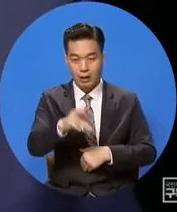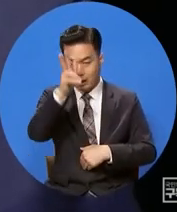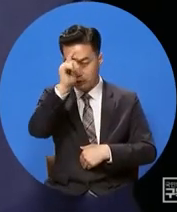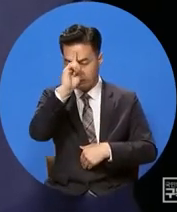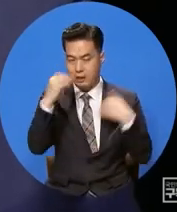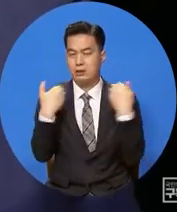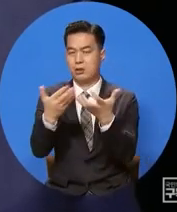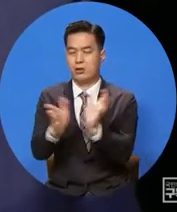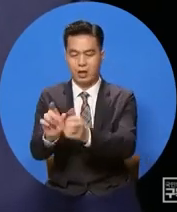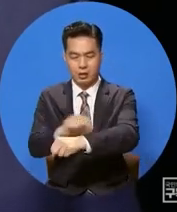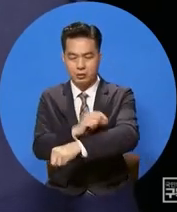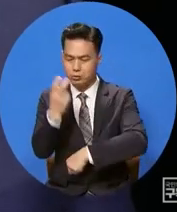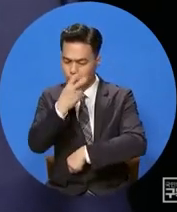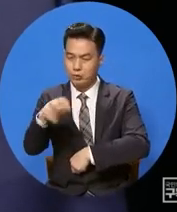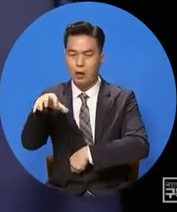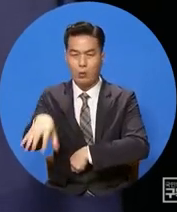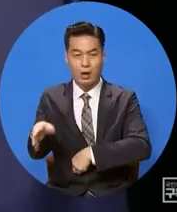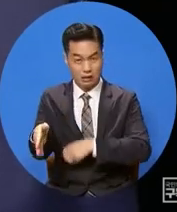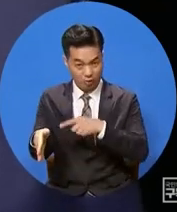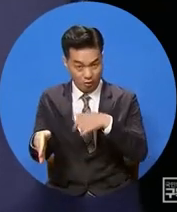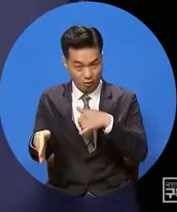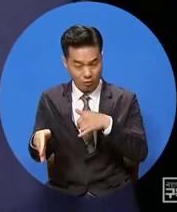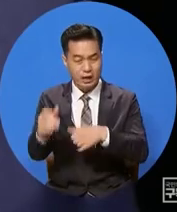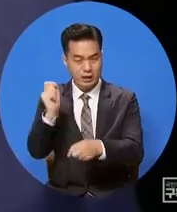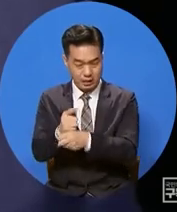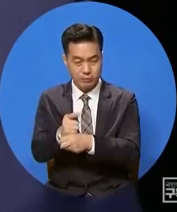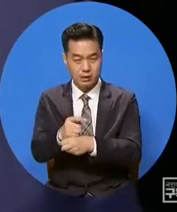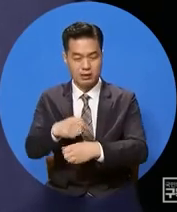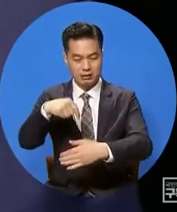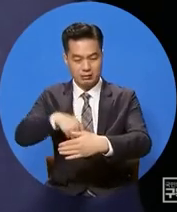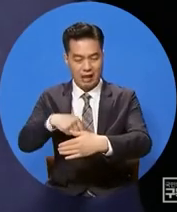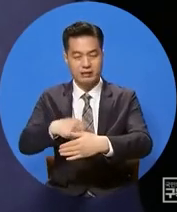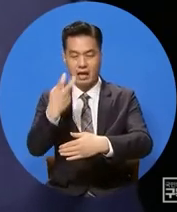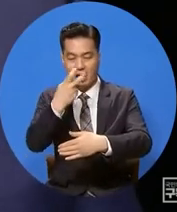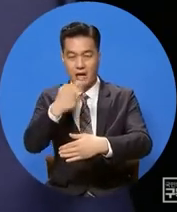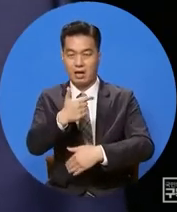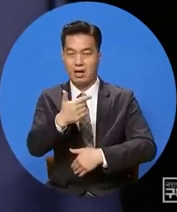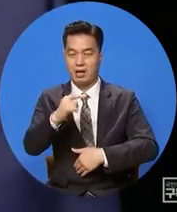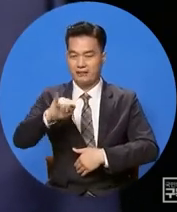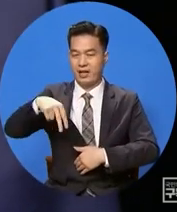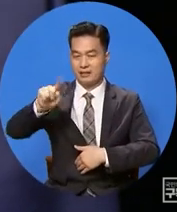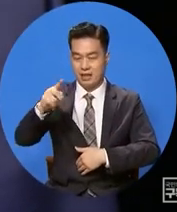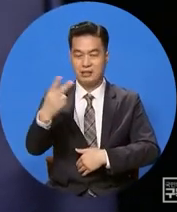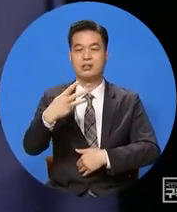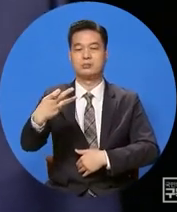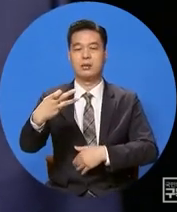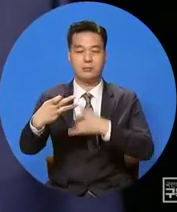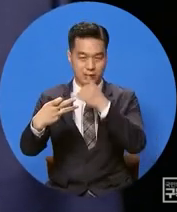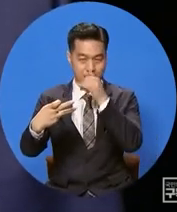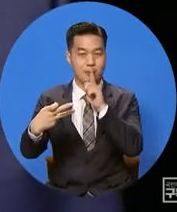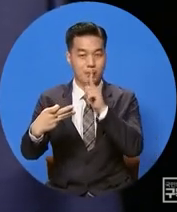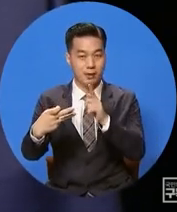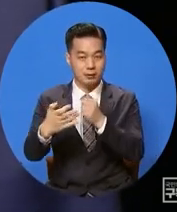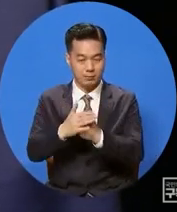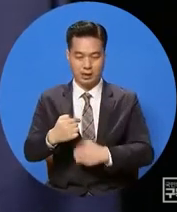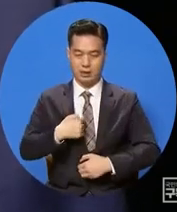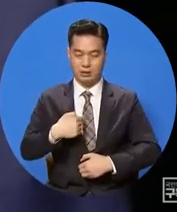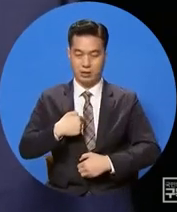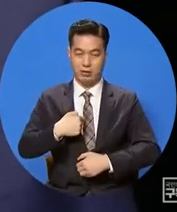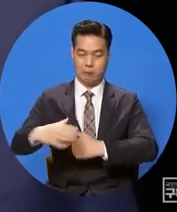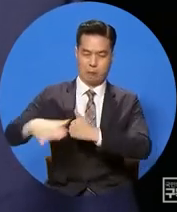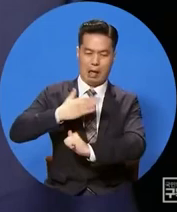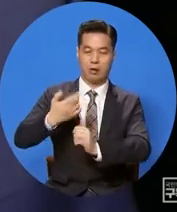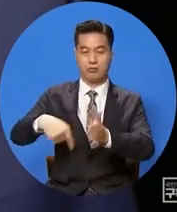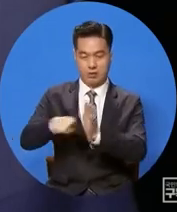특수수사과에 있었다는 걸 보면은 그거는 내사를 벌써 이미 2013년에 한 것이고요. 그리고 그게 저를 보내기